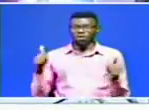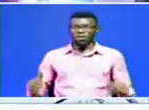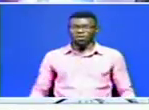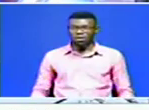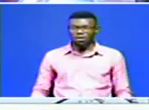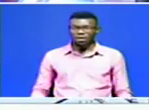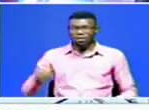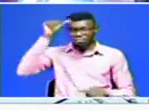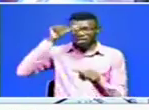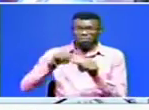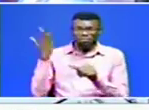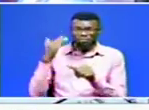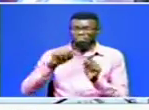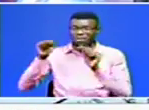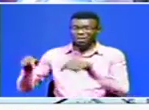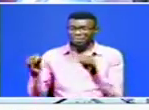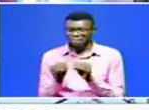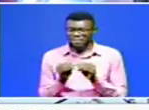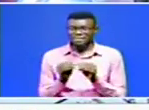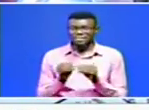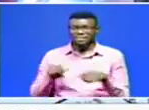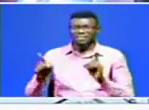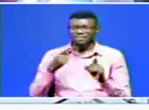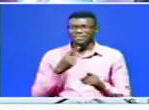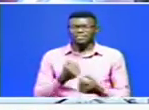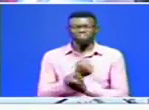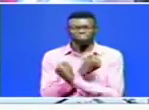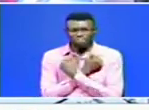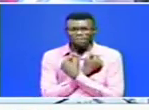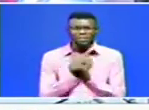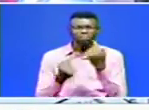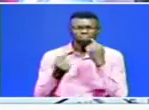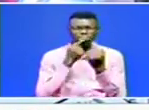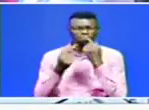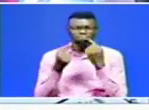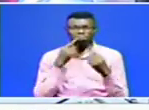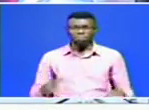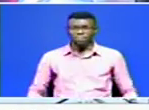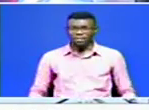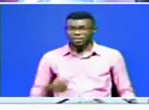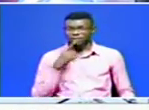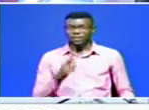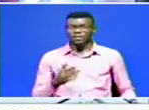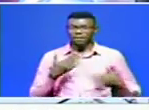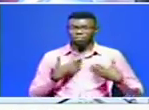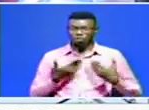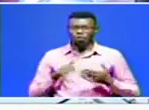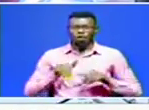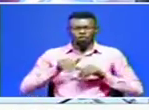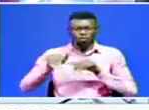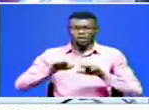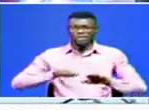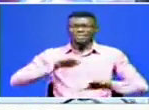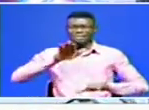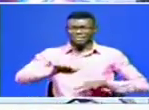tukienda mkutano kama hii, ile kitu lazima alikuwa anasema ili ajue kama kila mtu anafuata nyayo,